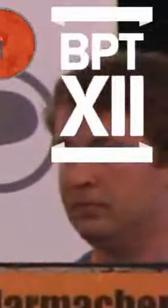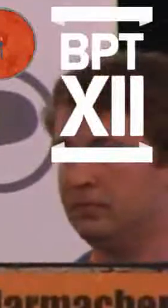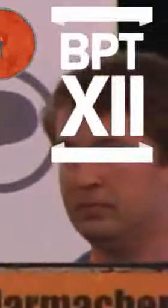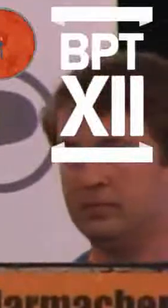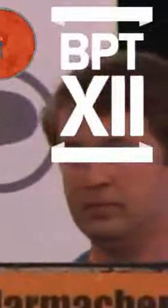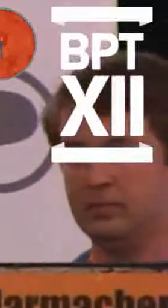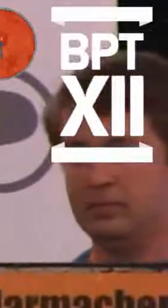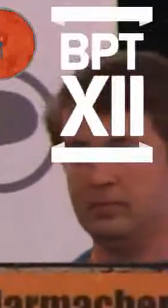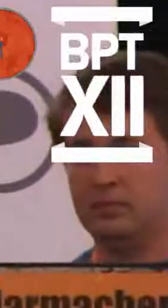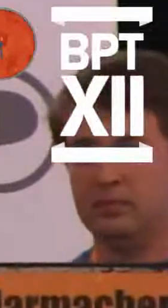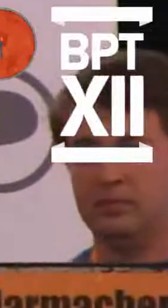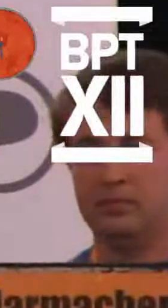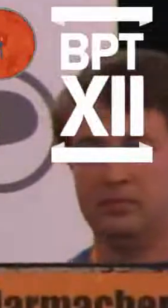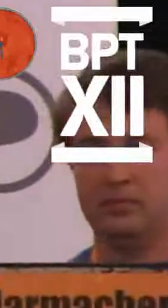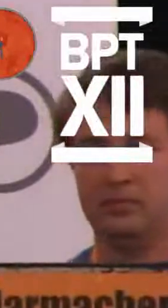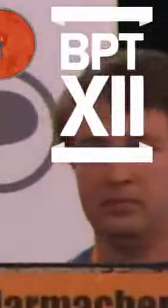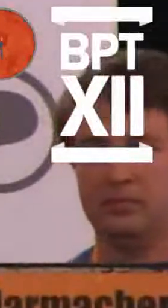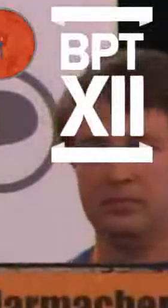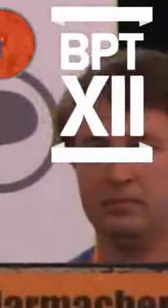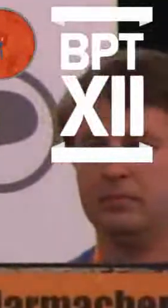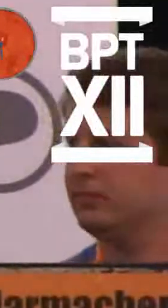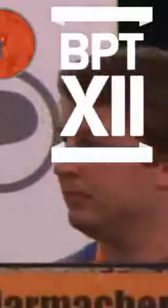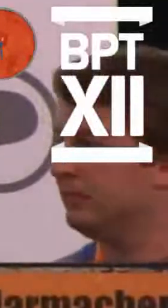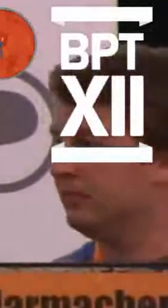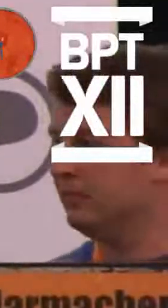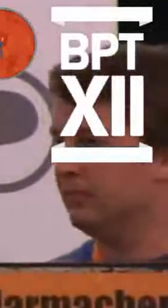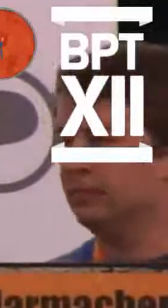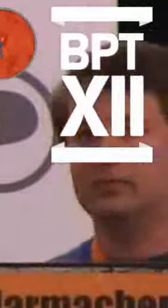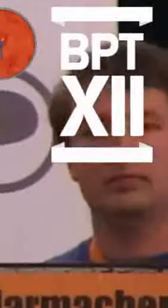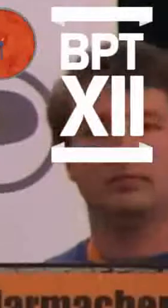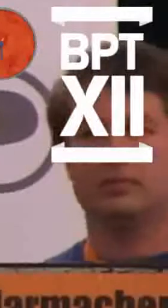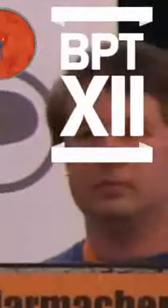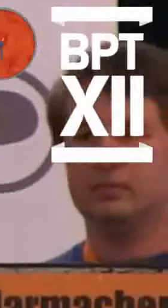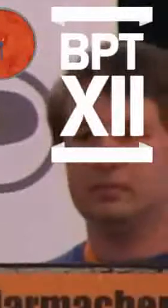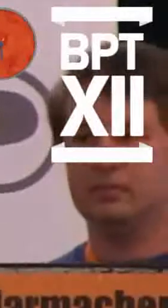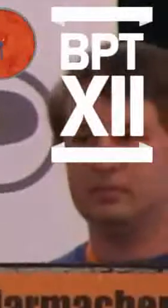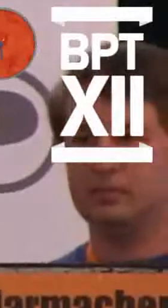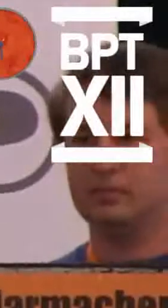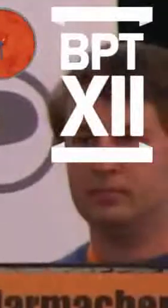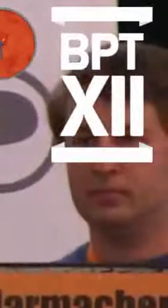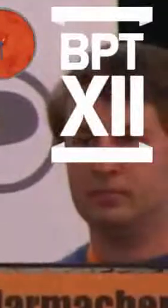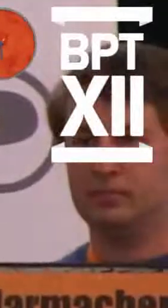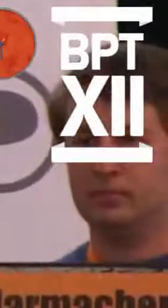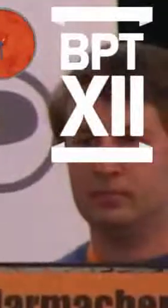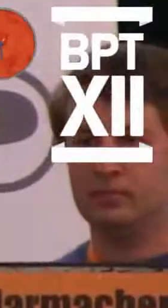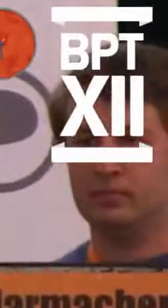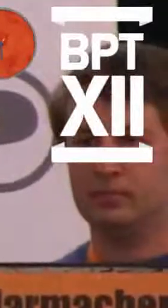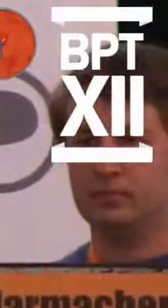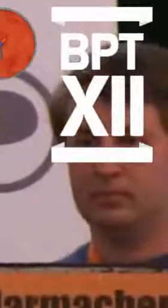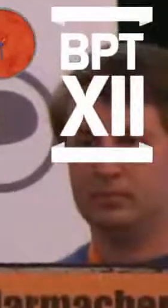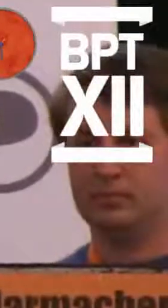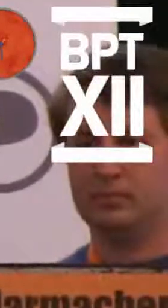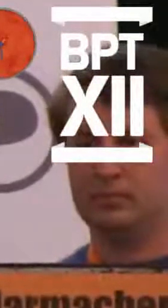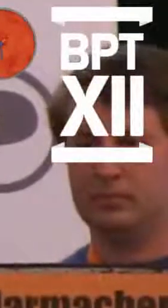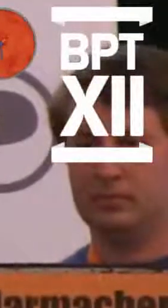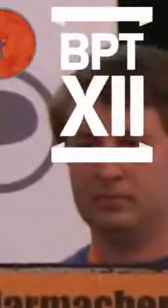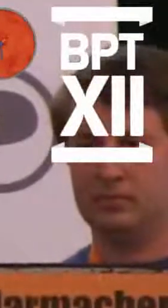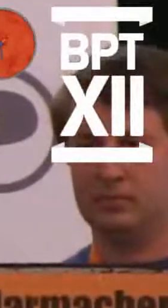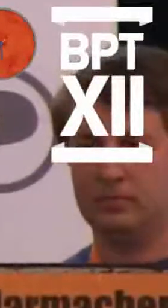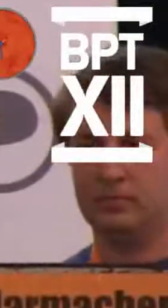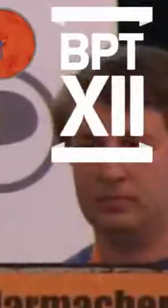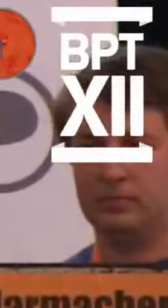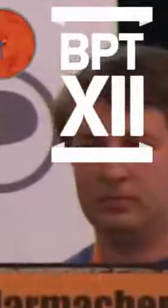was in dieser Form aus meiner Sicht klar verfassungswidrig ist wir wollen nicht dass unsere Passwörter unter völlig ungeklärten